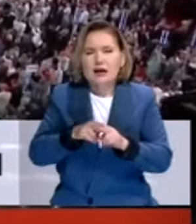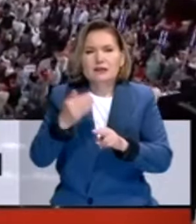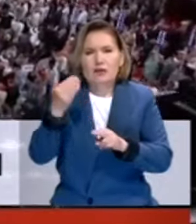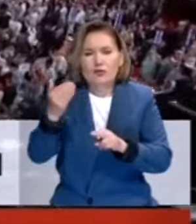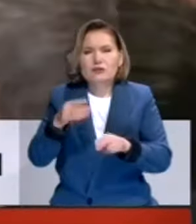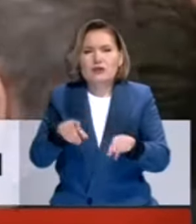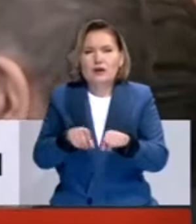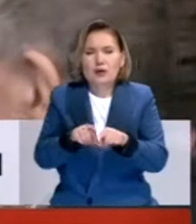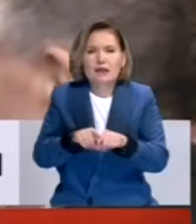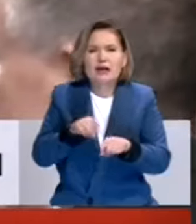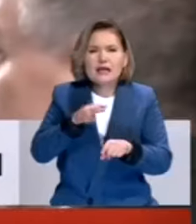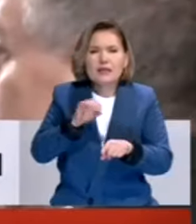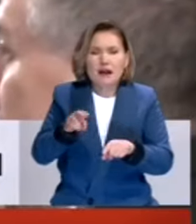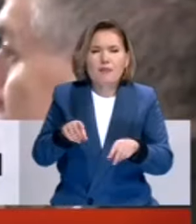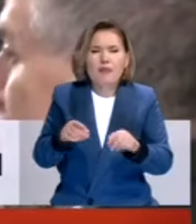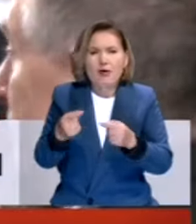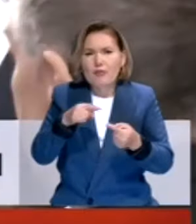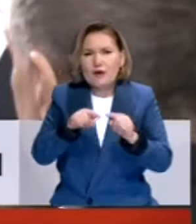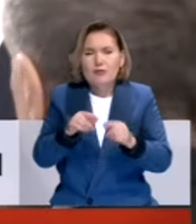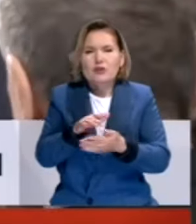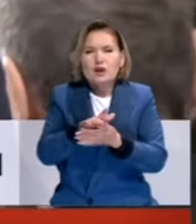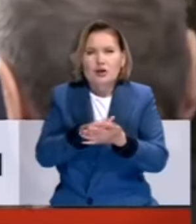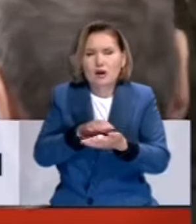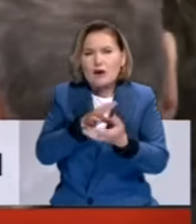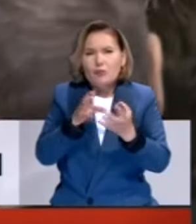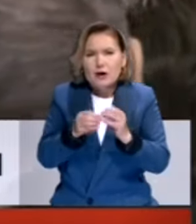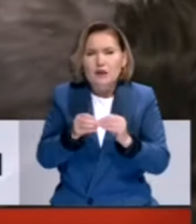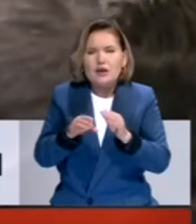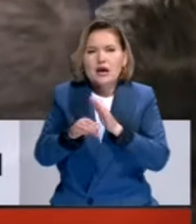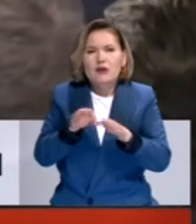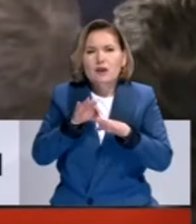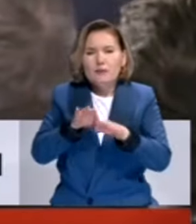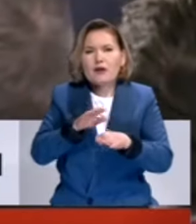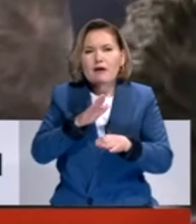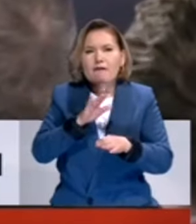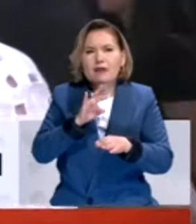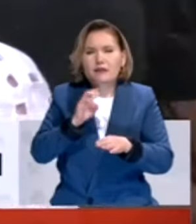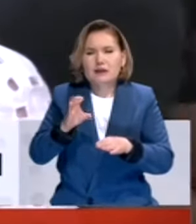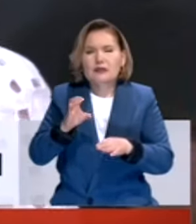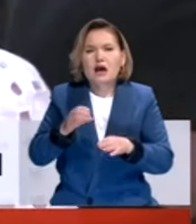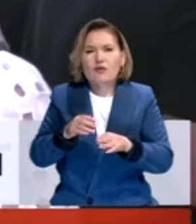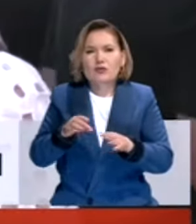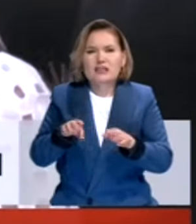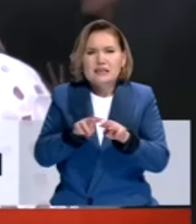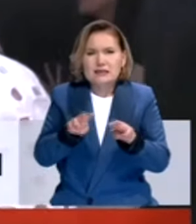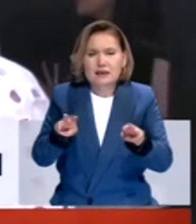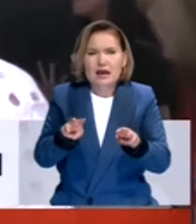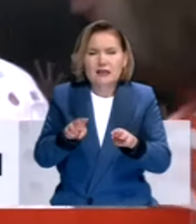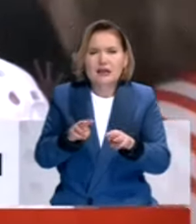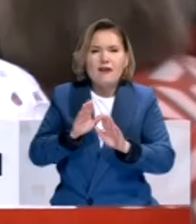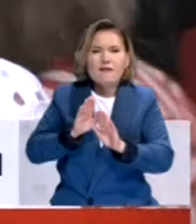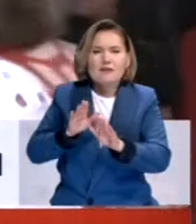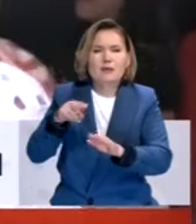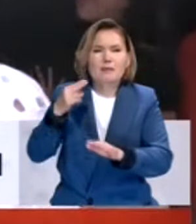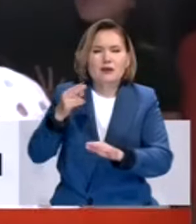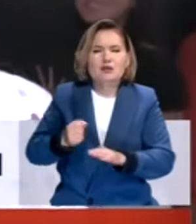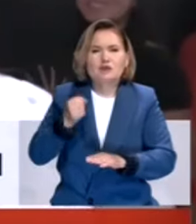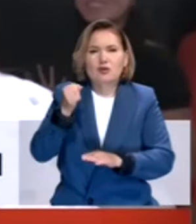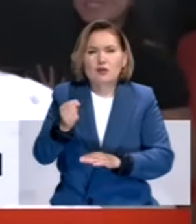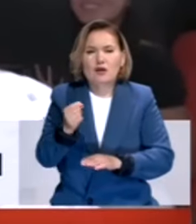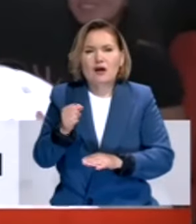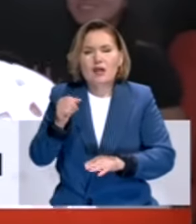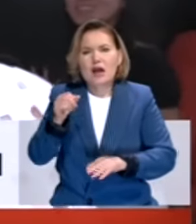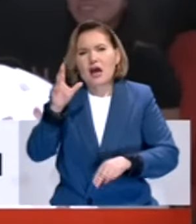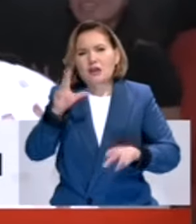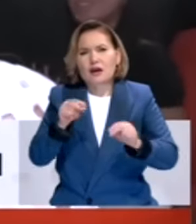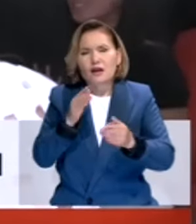сұрады. Экс-президент кешірді, сайлауға түсу ниетін қолдады. Венс сенатор атанды. Менің ойымша президенттің өзімен